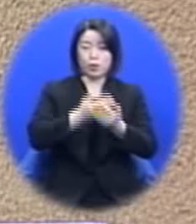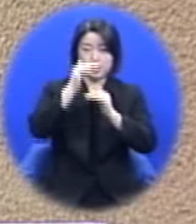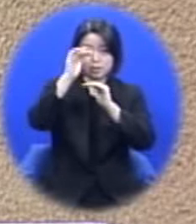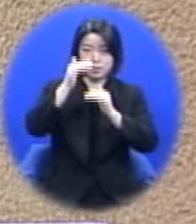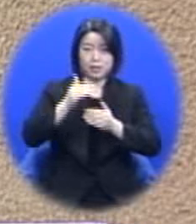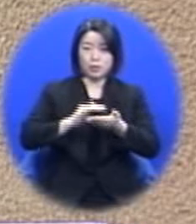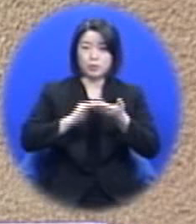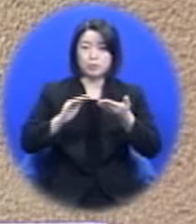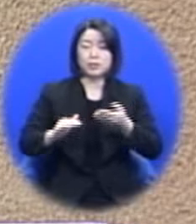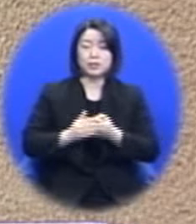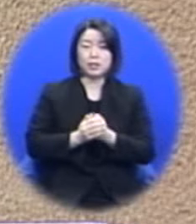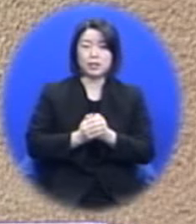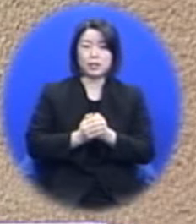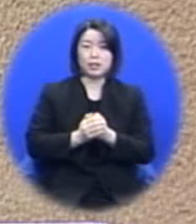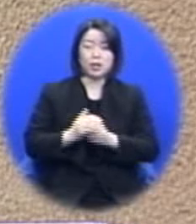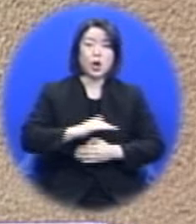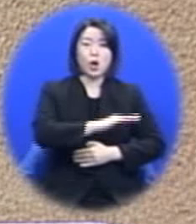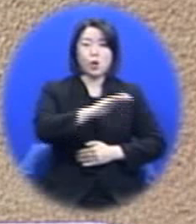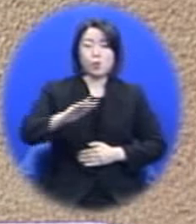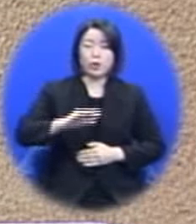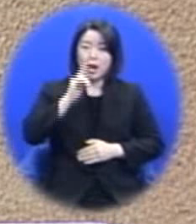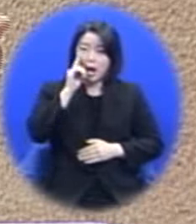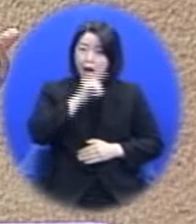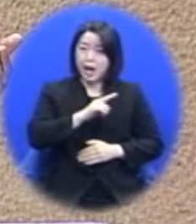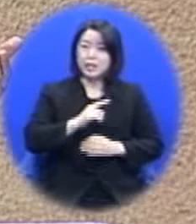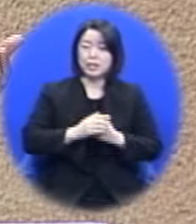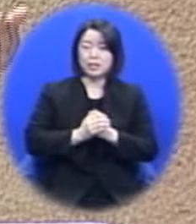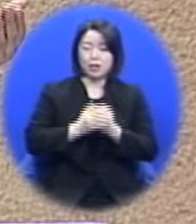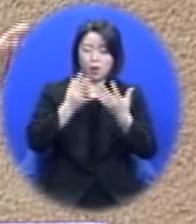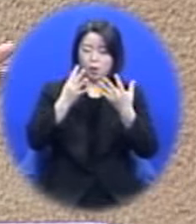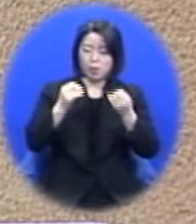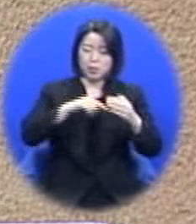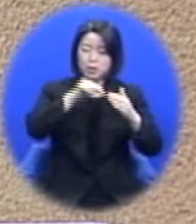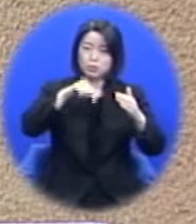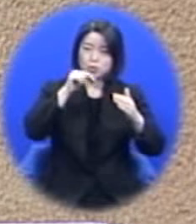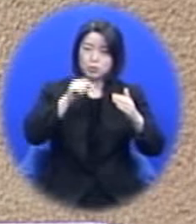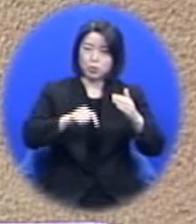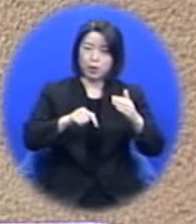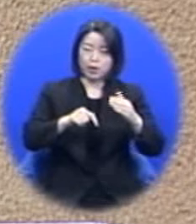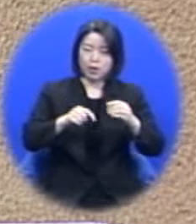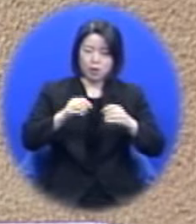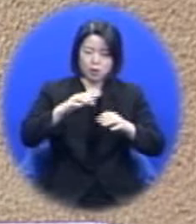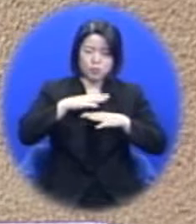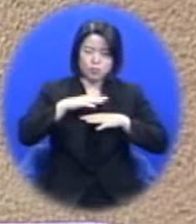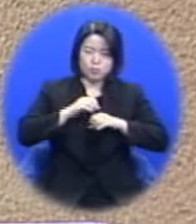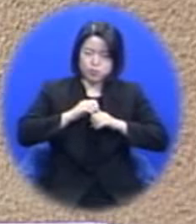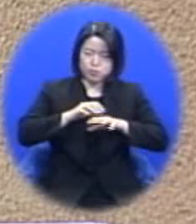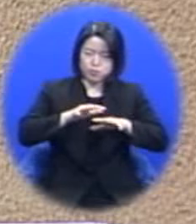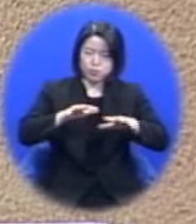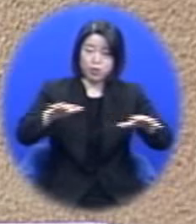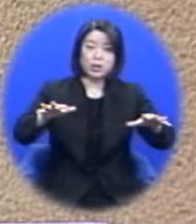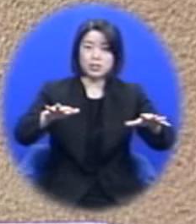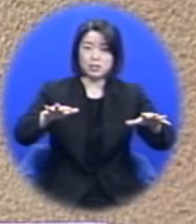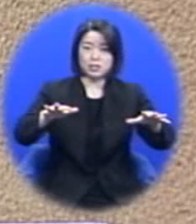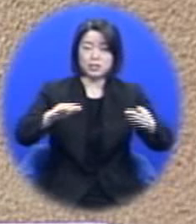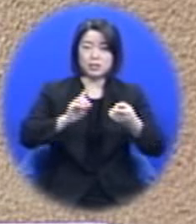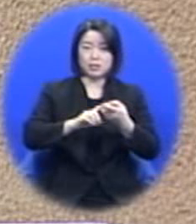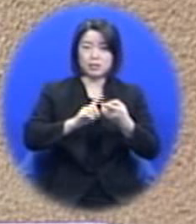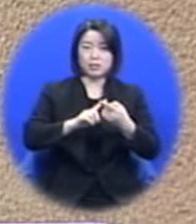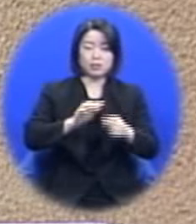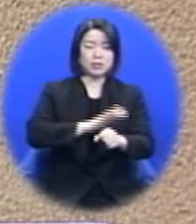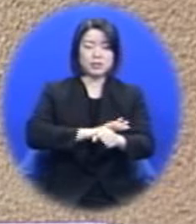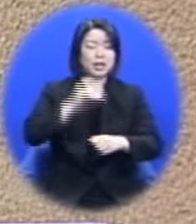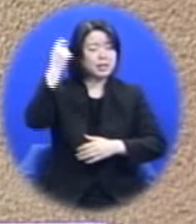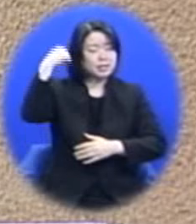실제로 우리가 이 악이 얼마나 우리 가운데 무섭게 퍼져 있는지에 대해서 잘 실감을 못